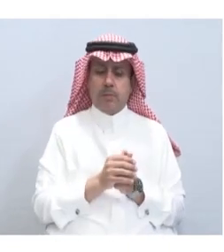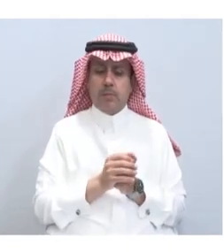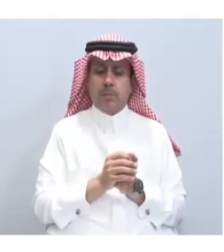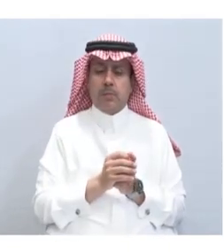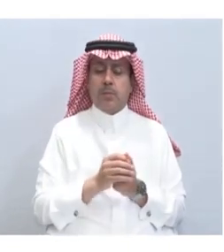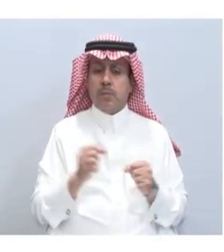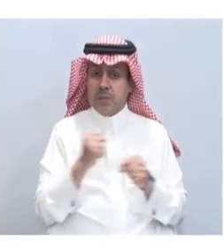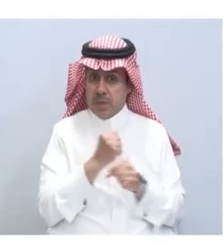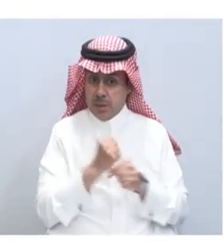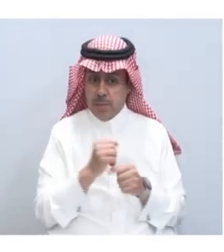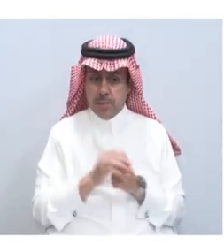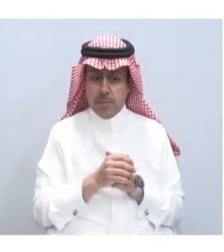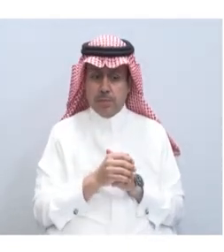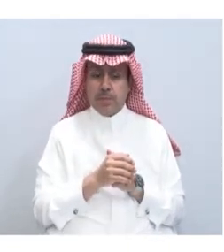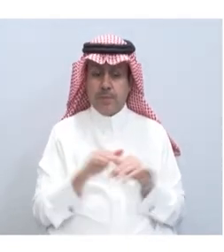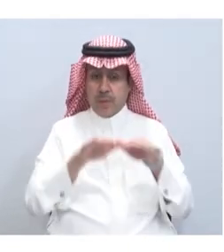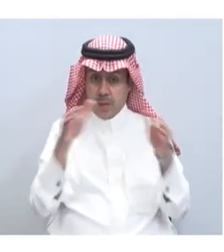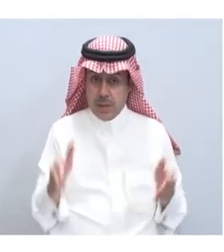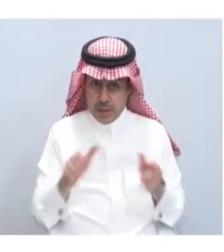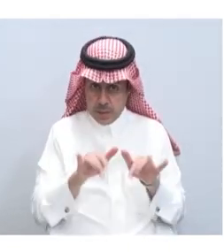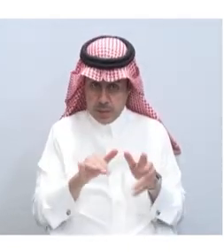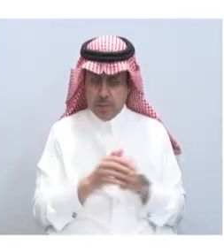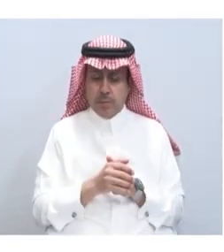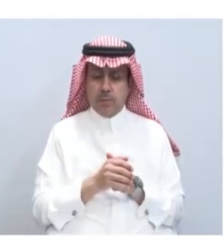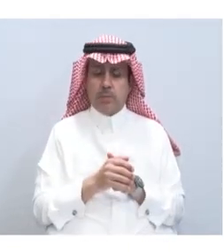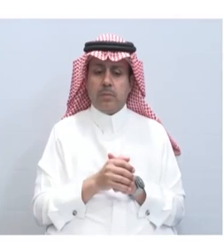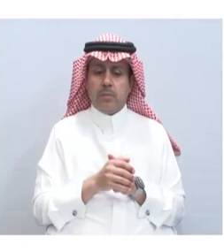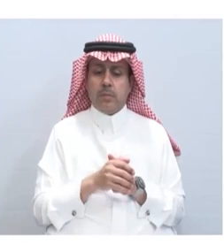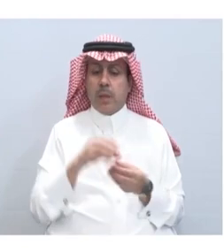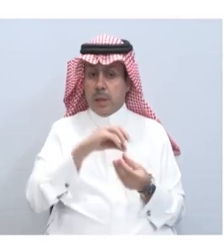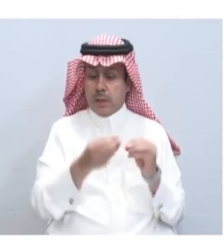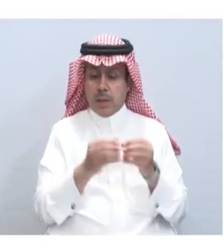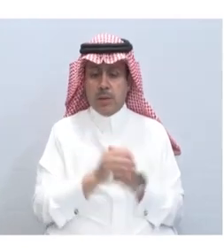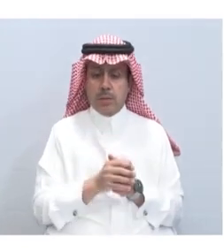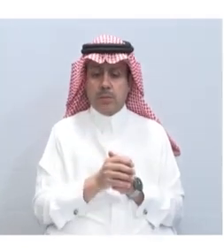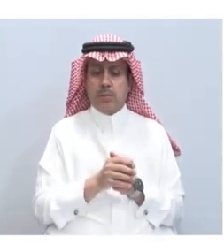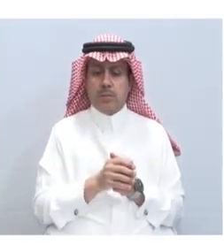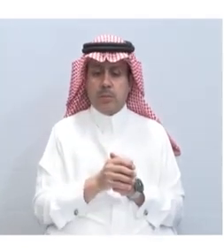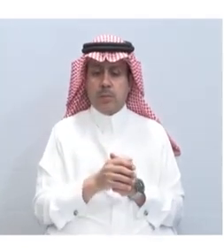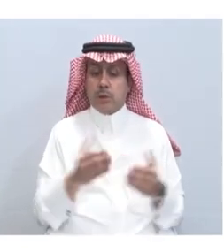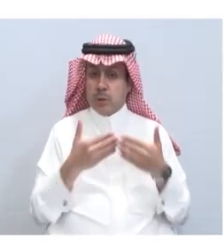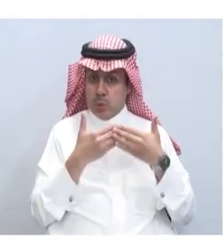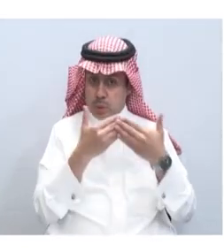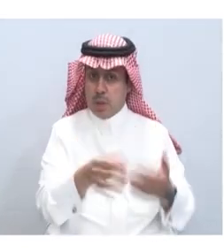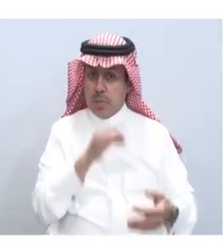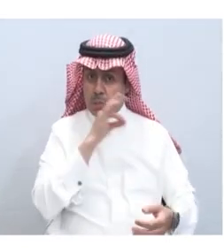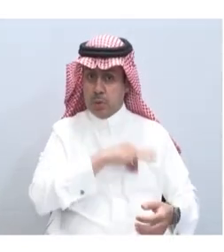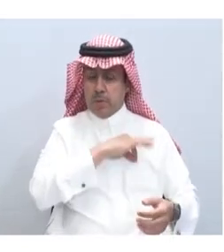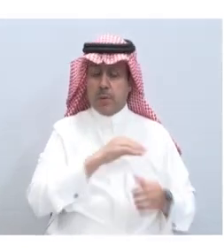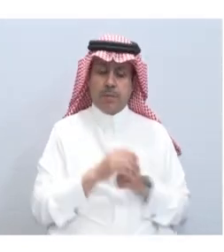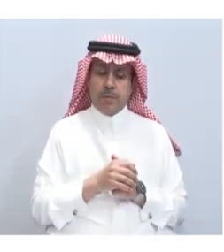باستخدام هذه الاجهزه من خلال هذه التقنيه لو لاحظنا هذه الصور فهي تساعد المستفيدين